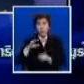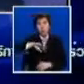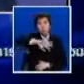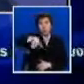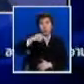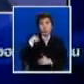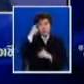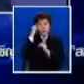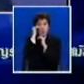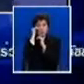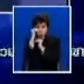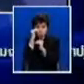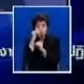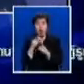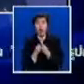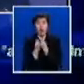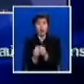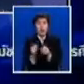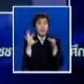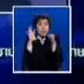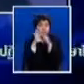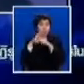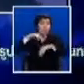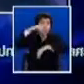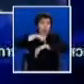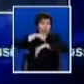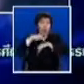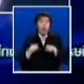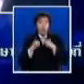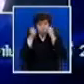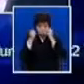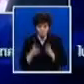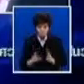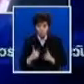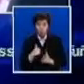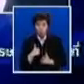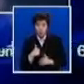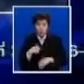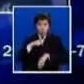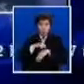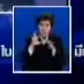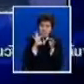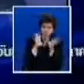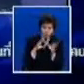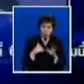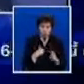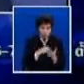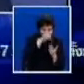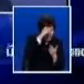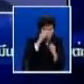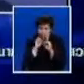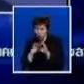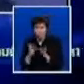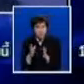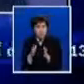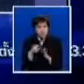กำหนดเพดานไปเลยนะครับว่าสัดส่วนของเวลาของครูที่จะไปใช้โดยไม่เกี่ยวข้องกับเรื่องของการเรียนการสอนหรือกับ